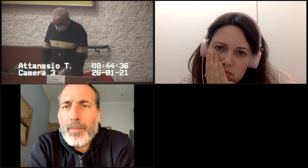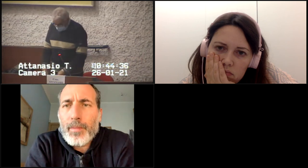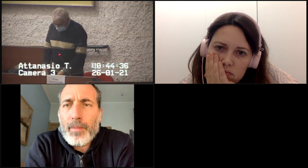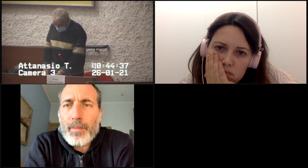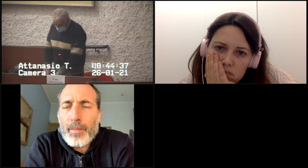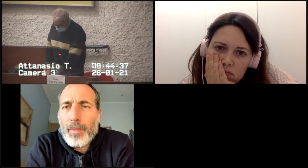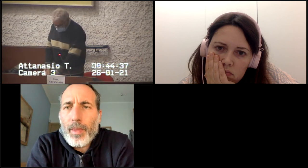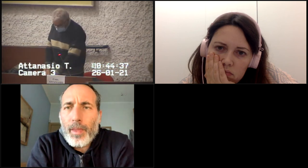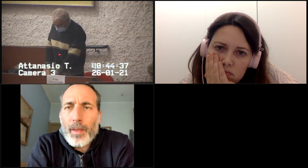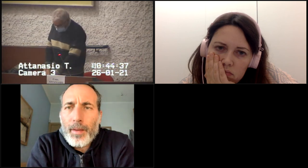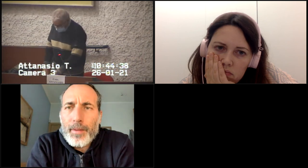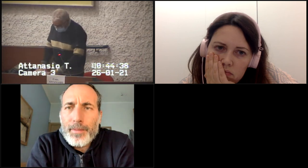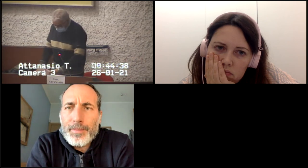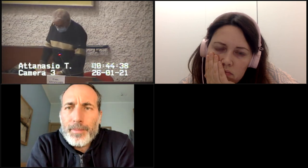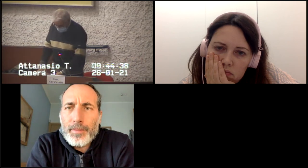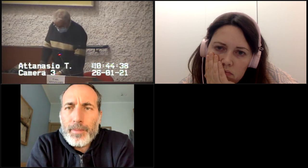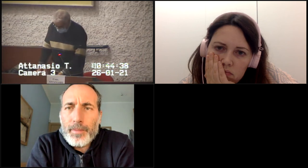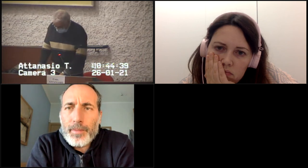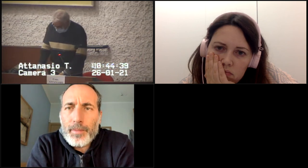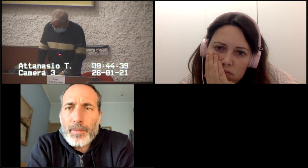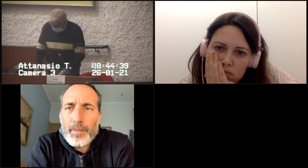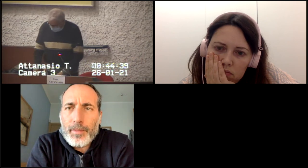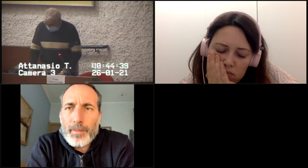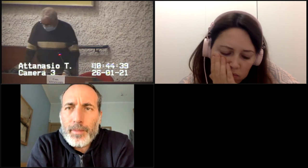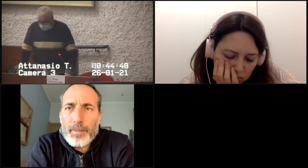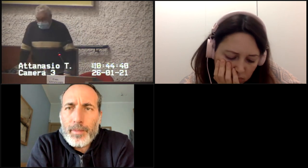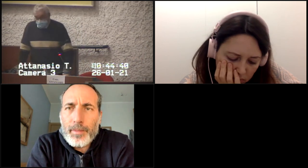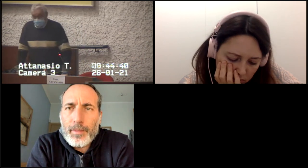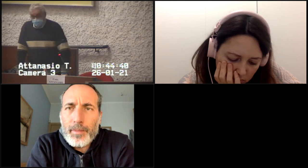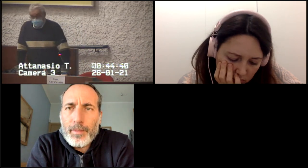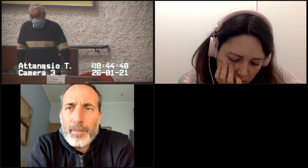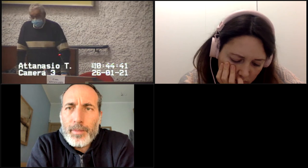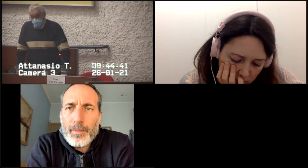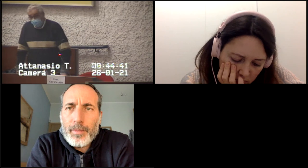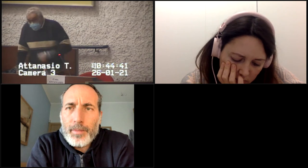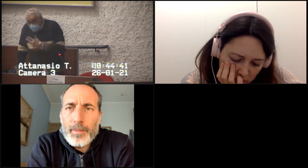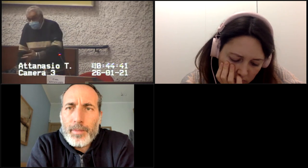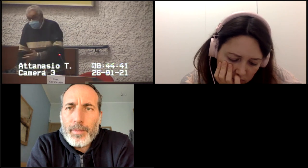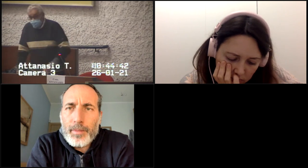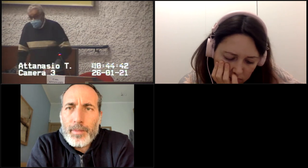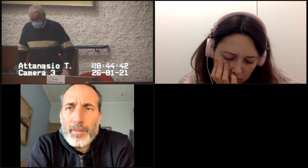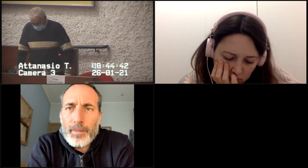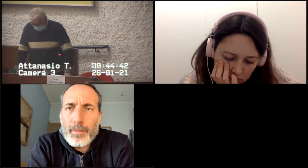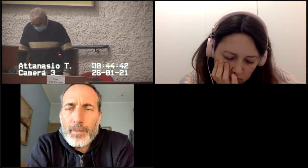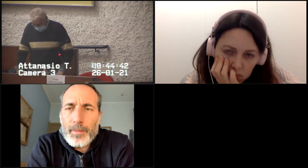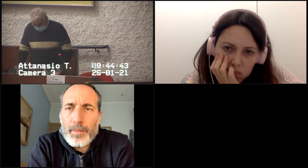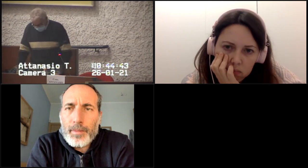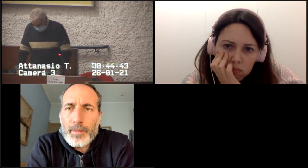ci sono state alcune incongruenze con gli altri capogruppi